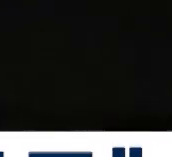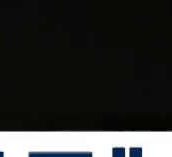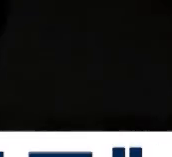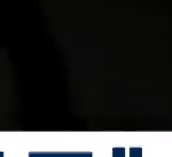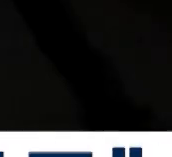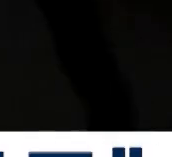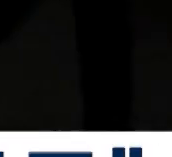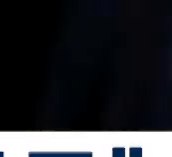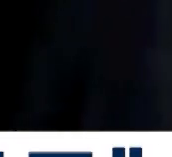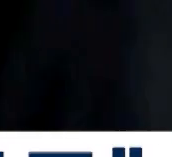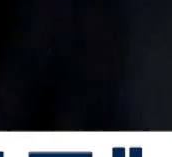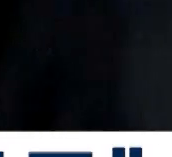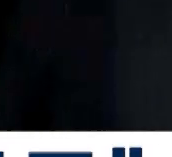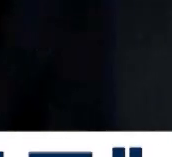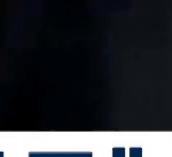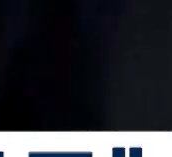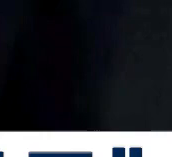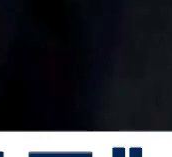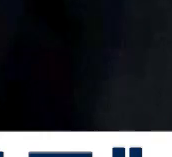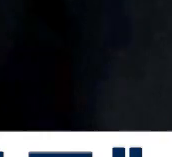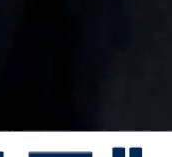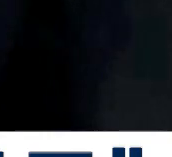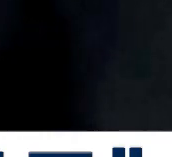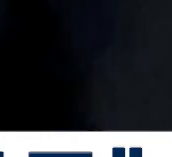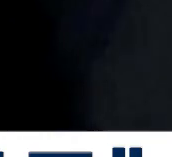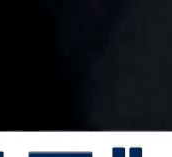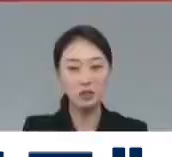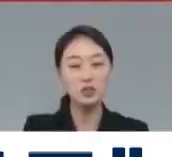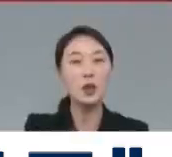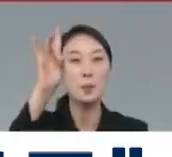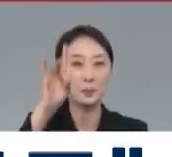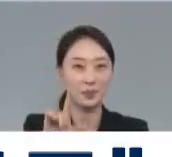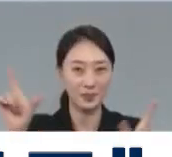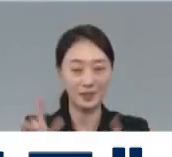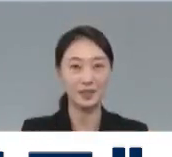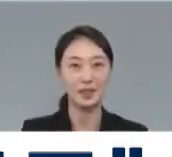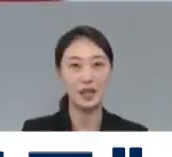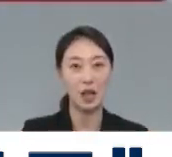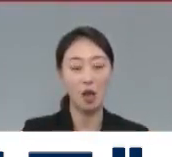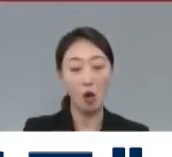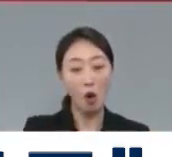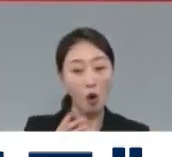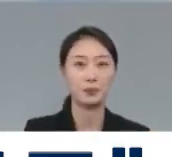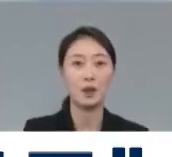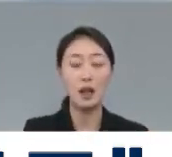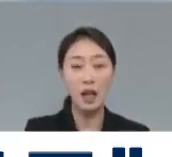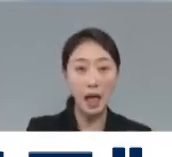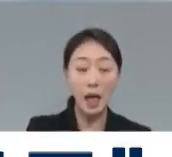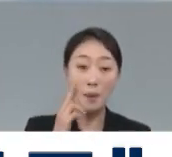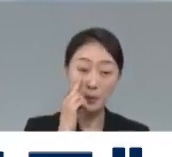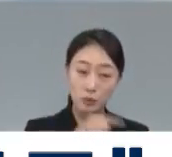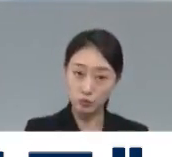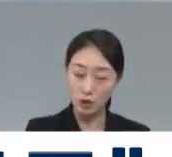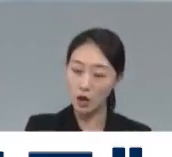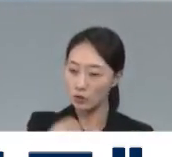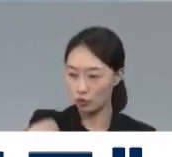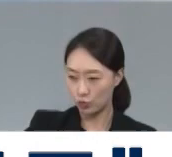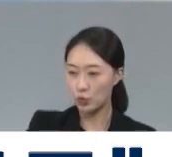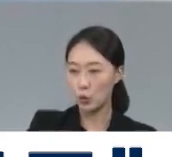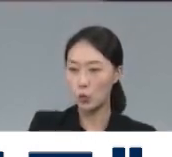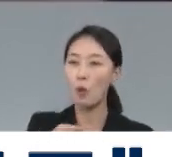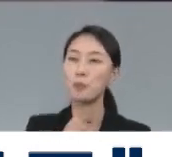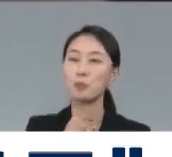펠로시 하원 의장의 타이완 방문 이후 미 중간재 립이 고조되는 와중에 미국 양국 정상의 대명 대담이 2b 중이라고